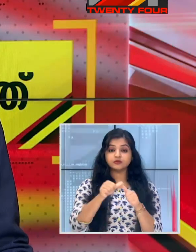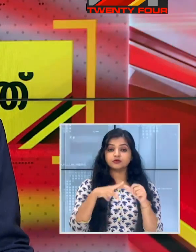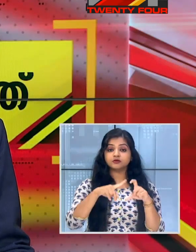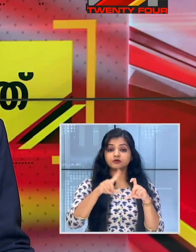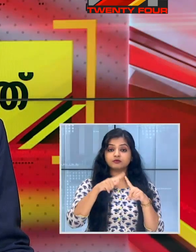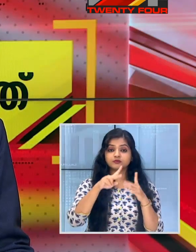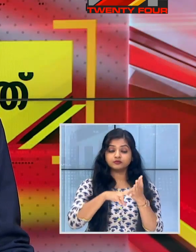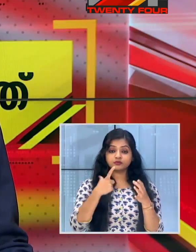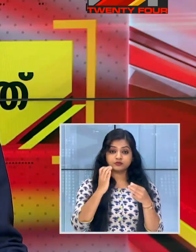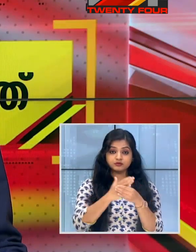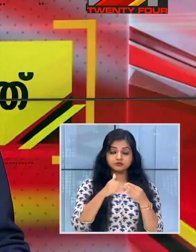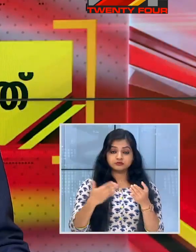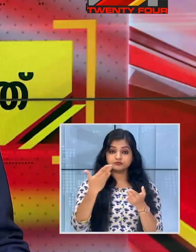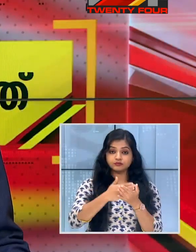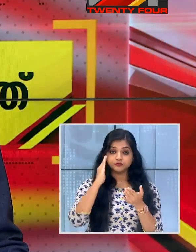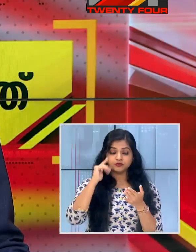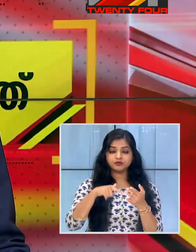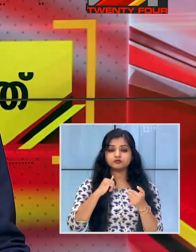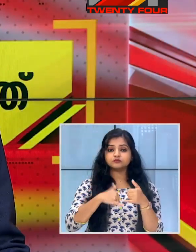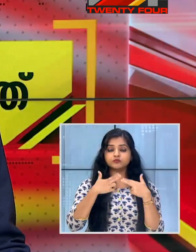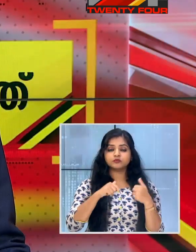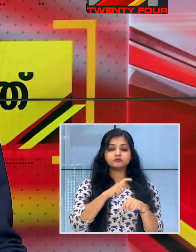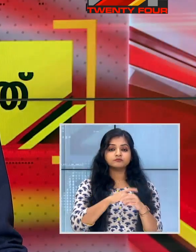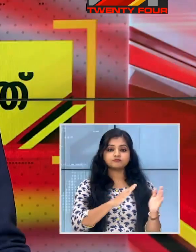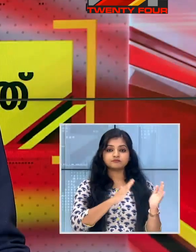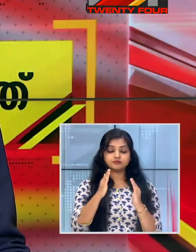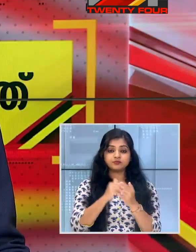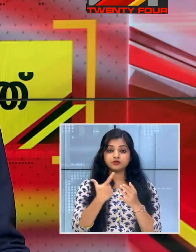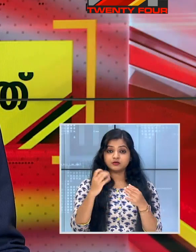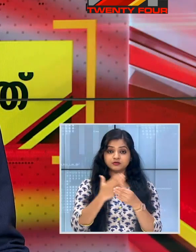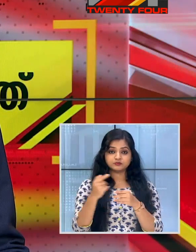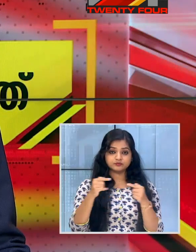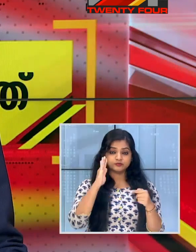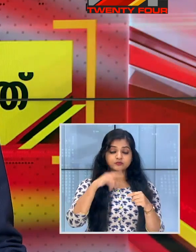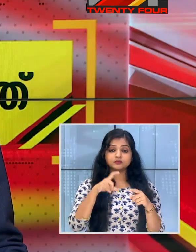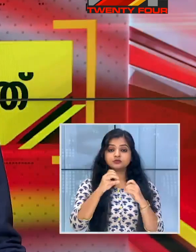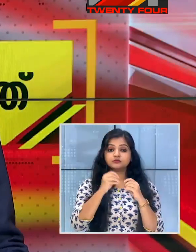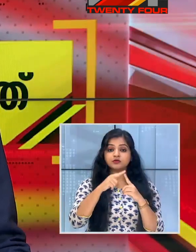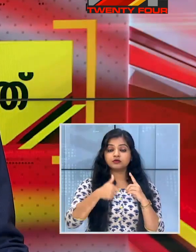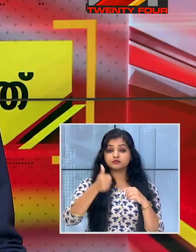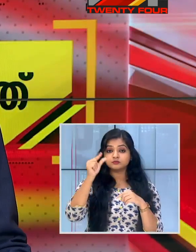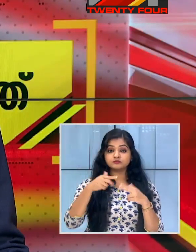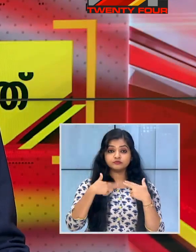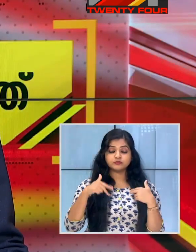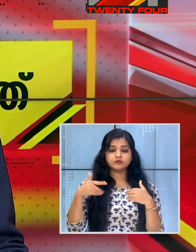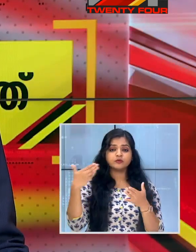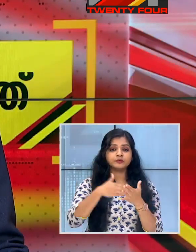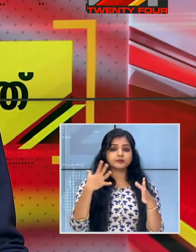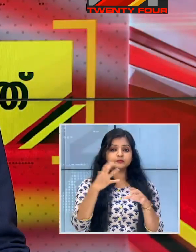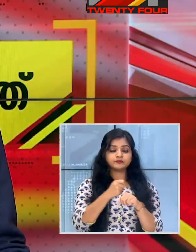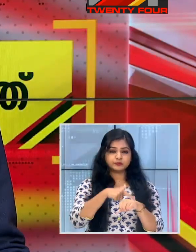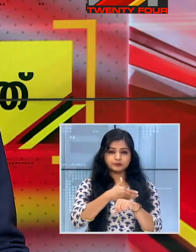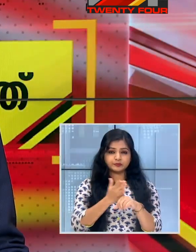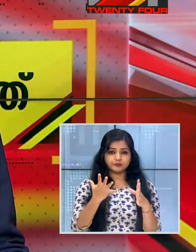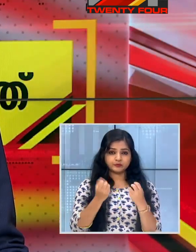ലാവ്ലിൻ കേസ് പരിഗണിക്കുന്നത് സുപ്രീംകോടതി വീണ്ടും മാറ്റി. കേസ് പരിഗണിക്കുമ്പോൾ സിബിഐയുടെ സീനിയർ അഭിഭാഷകൻ ഹാജരായിരുന്നില്ല. അല്പസമയത്തിന് ശേഷം